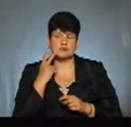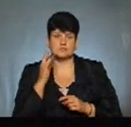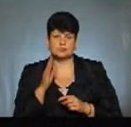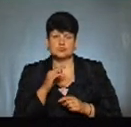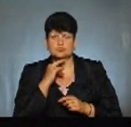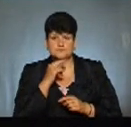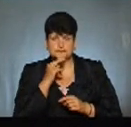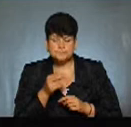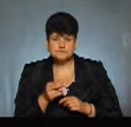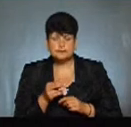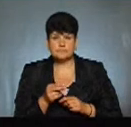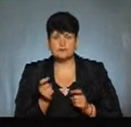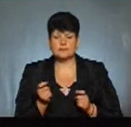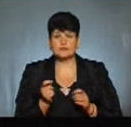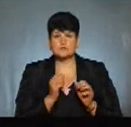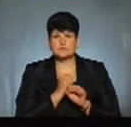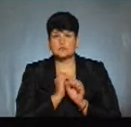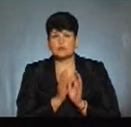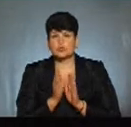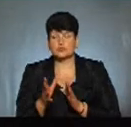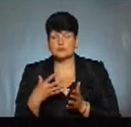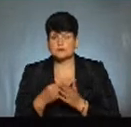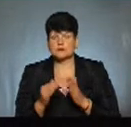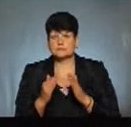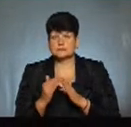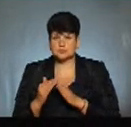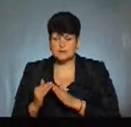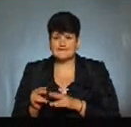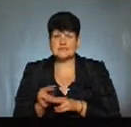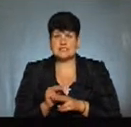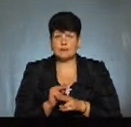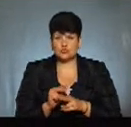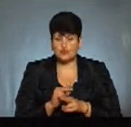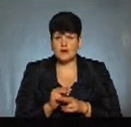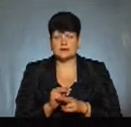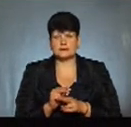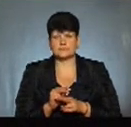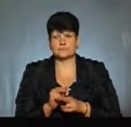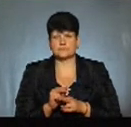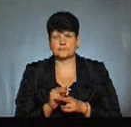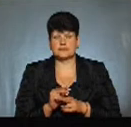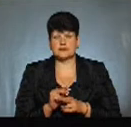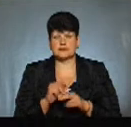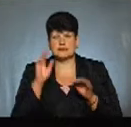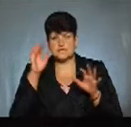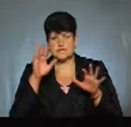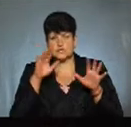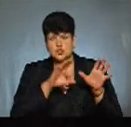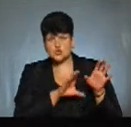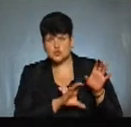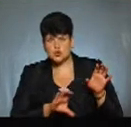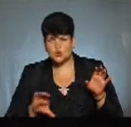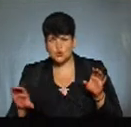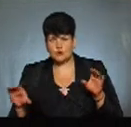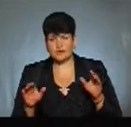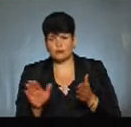обачними, там, привести до порядку свої будівлі, відремонтувати, стоки зливні прочистити, що дуже